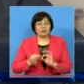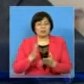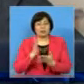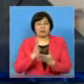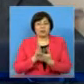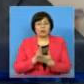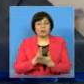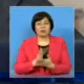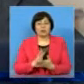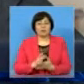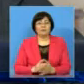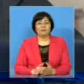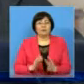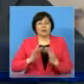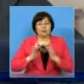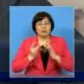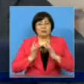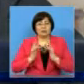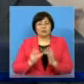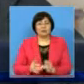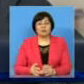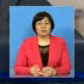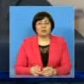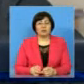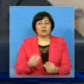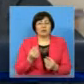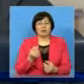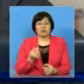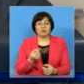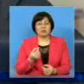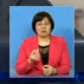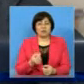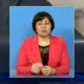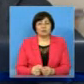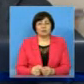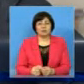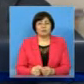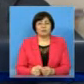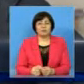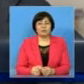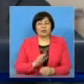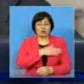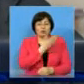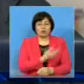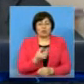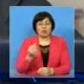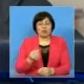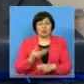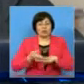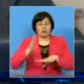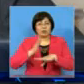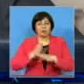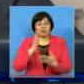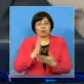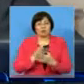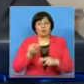мына интернет несі, мына желісі сәл де болса аз ба, әлде үшін шамалы қиындықтар туындауда. Бірақ біз